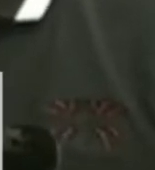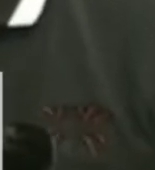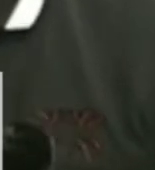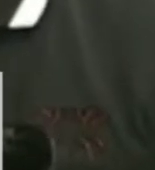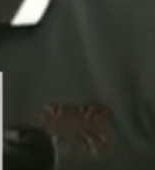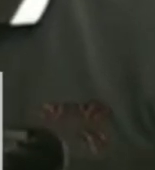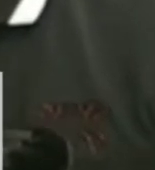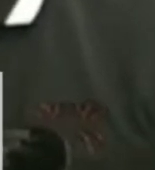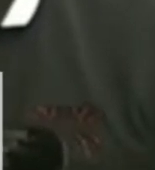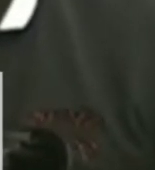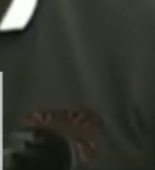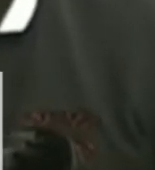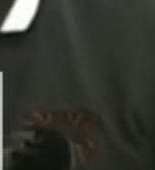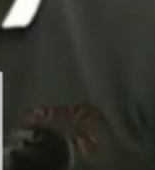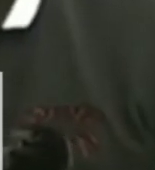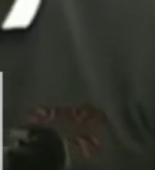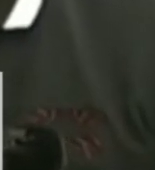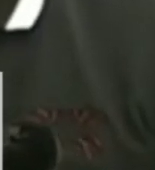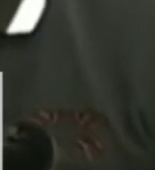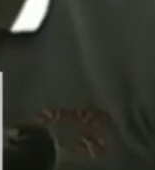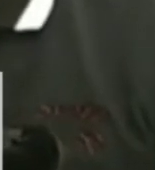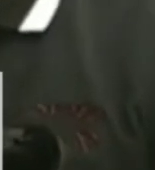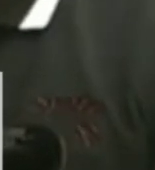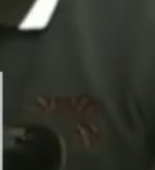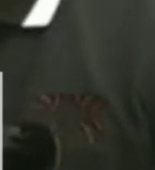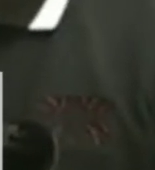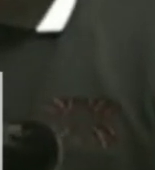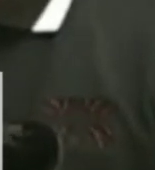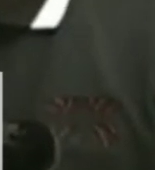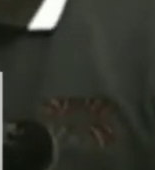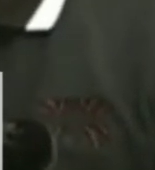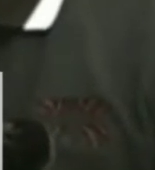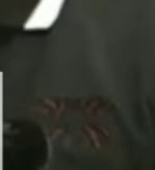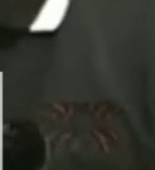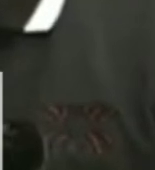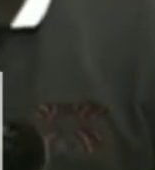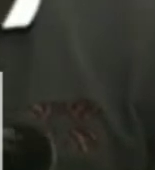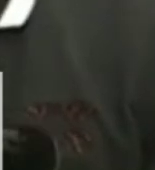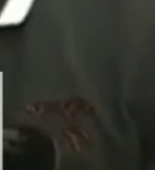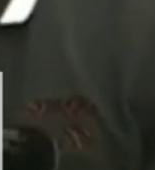assist, sinasabi ko lang may hahawak sa paa niya. And nakikita ko kasi